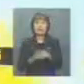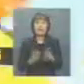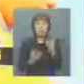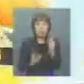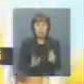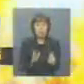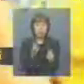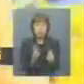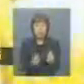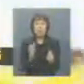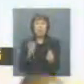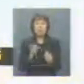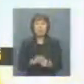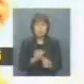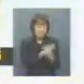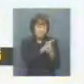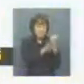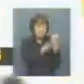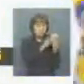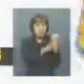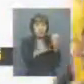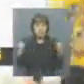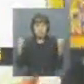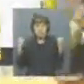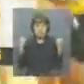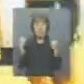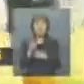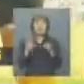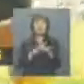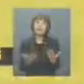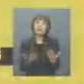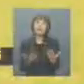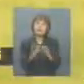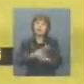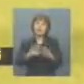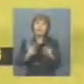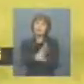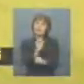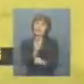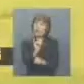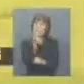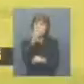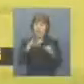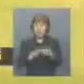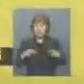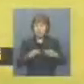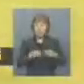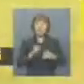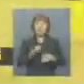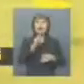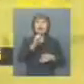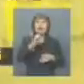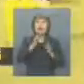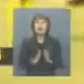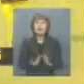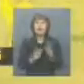และเต็มไปด้วยมัดกล้ามแต่ทว่าคำพูดเหล่านี้คงใช้ไม่ได้เต็ม 100% กับทีมรักบี้15คนของจังหวัดกระบี่ที่เอา